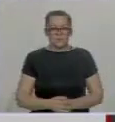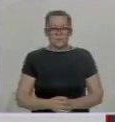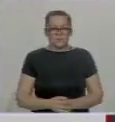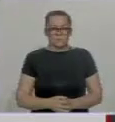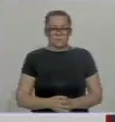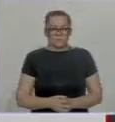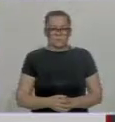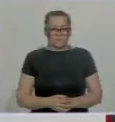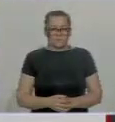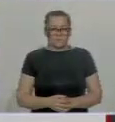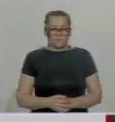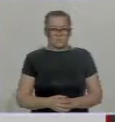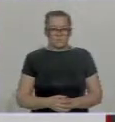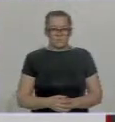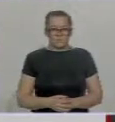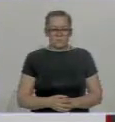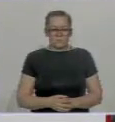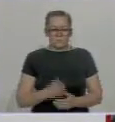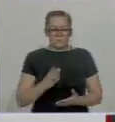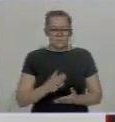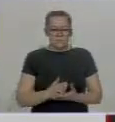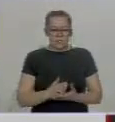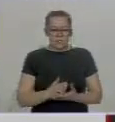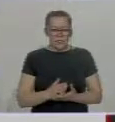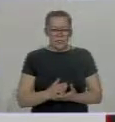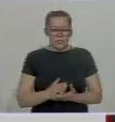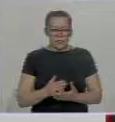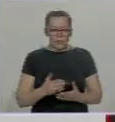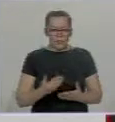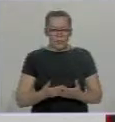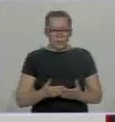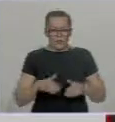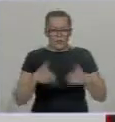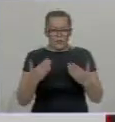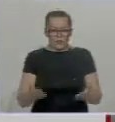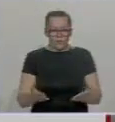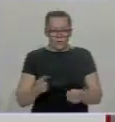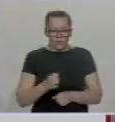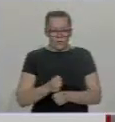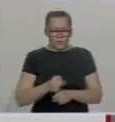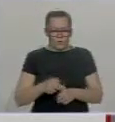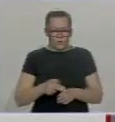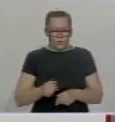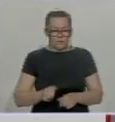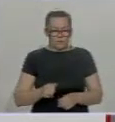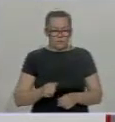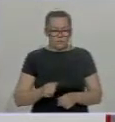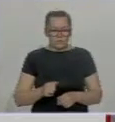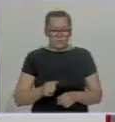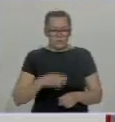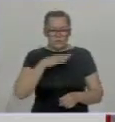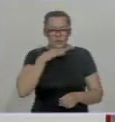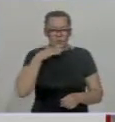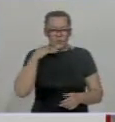primarii din localitățile respective, trebuie să vină la pachet cu a asigura condiția. La nivelul Spitalului Județean de Urgență din Alexandria există